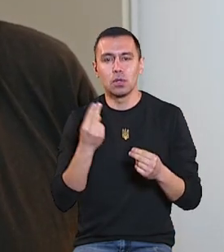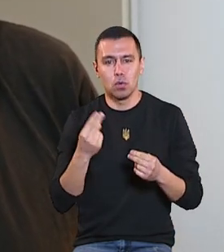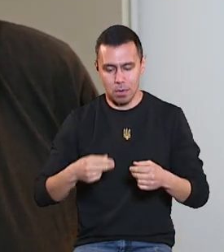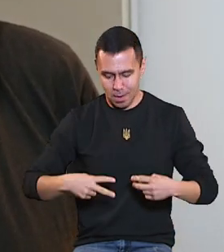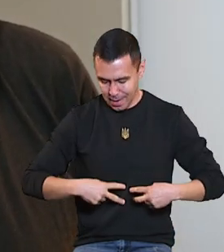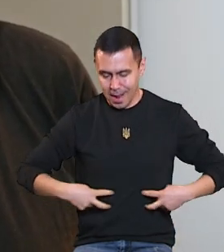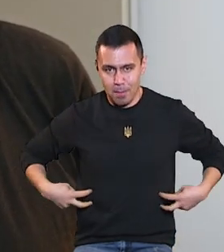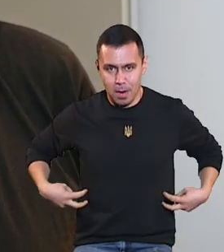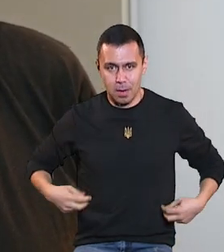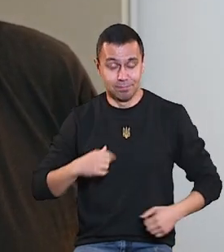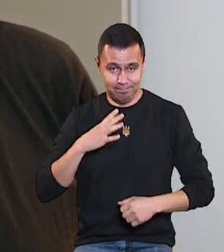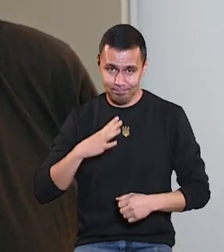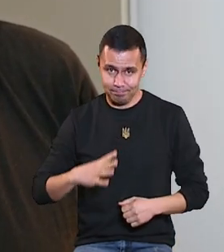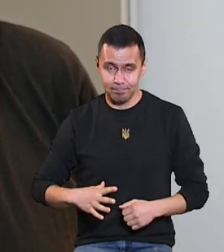Терпів.